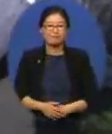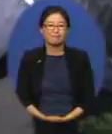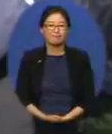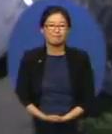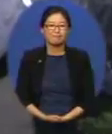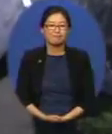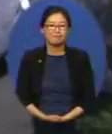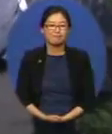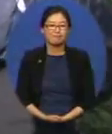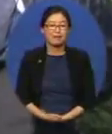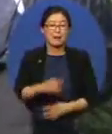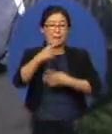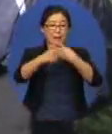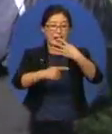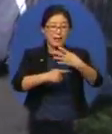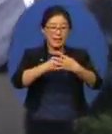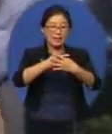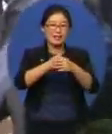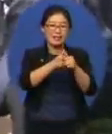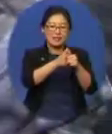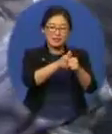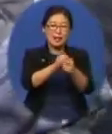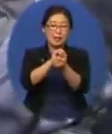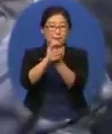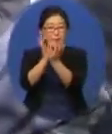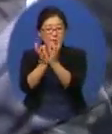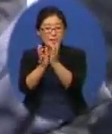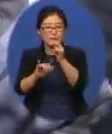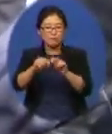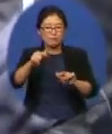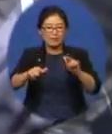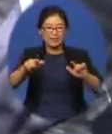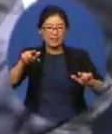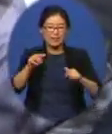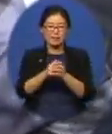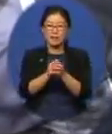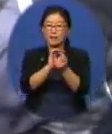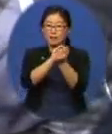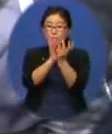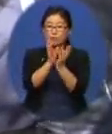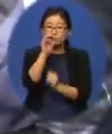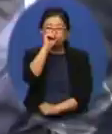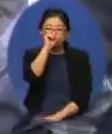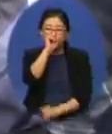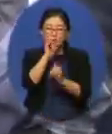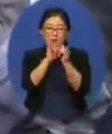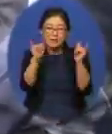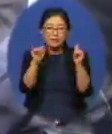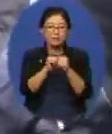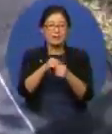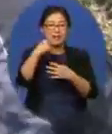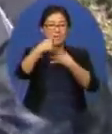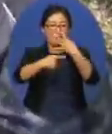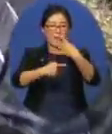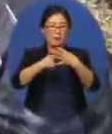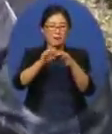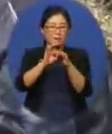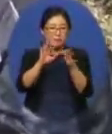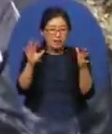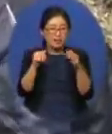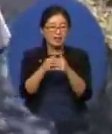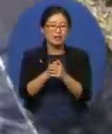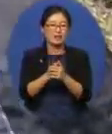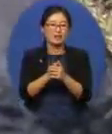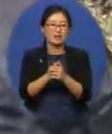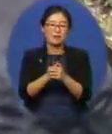꽃은 계절마다 피우는 시기가 다르지만 꽃을 좋아하는 사람들은 계절에 관계없이 꽃을